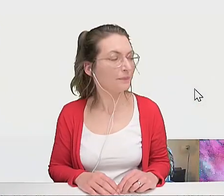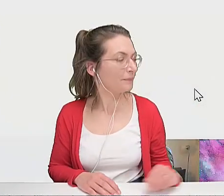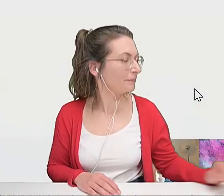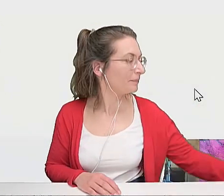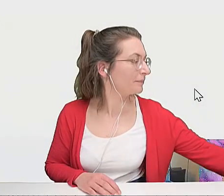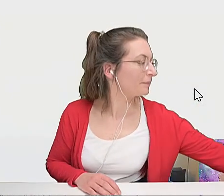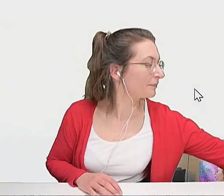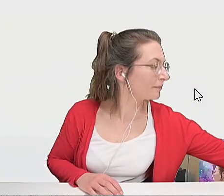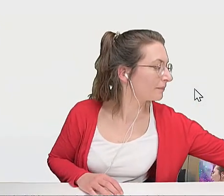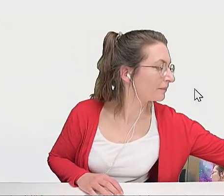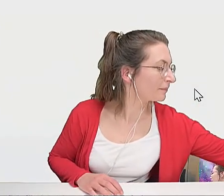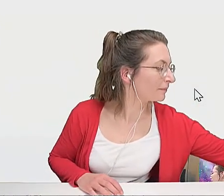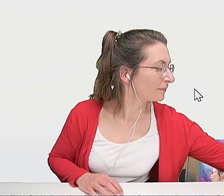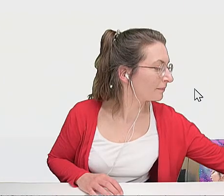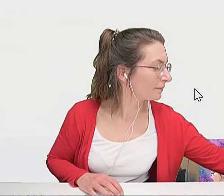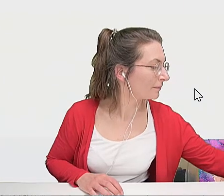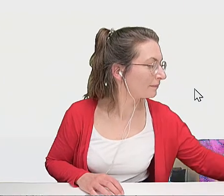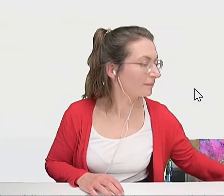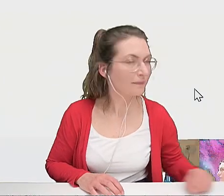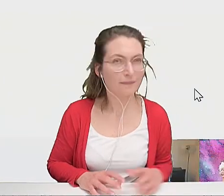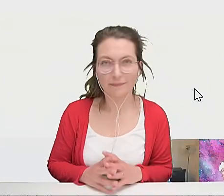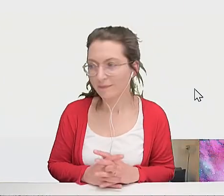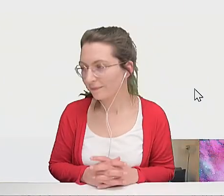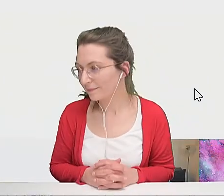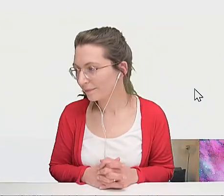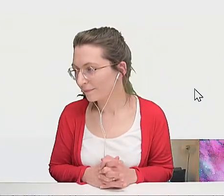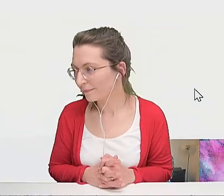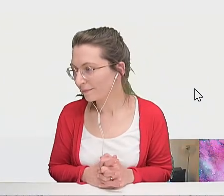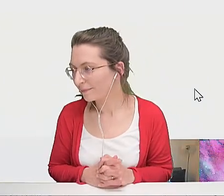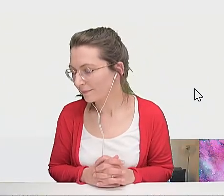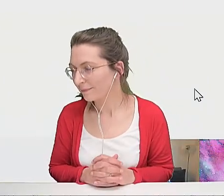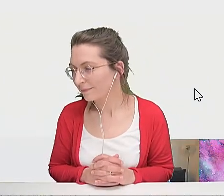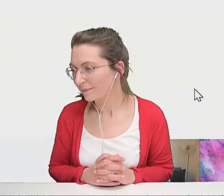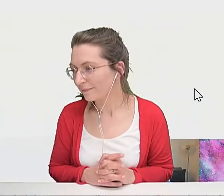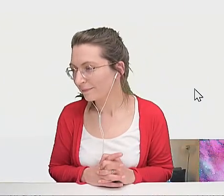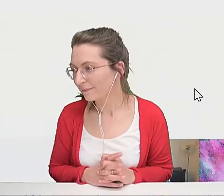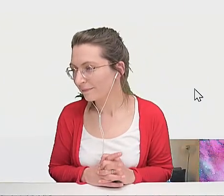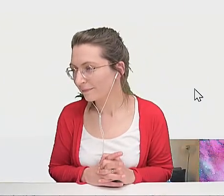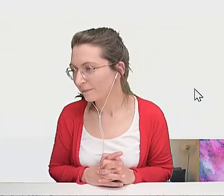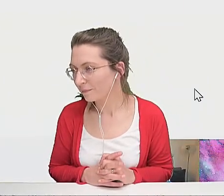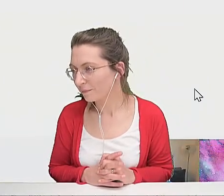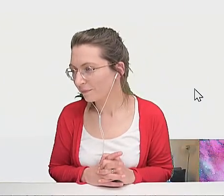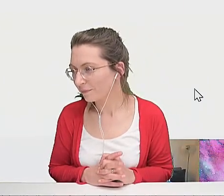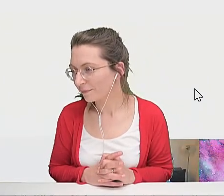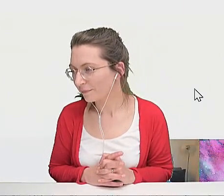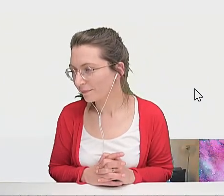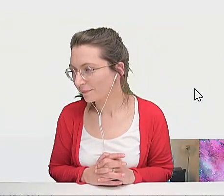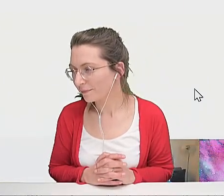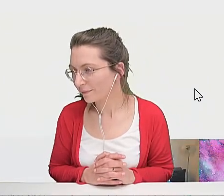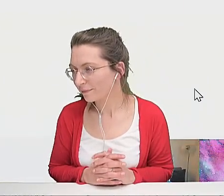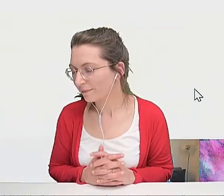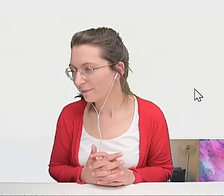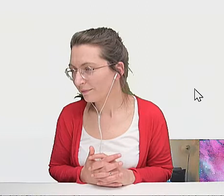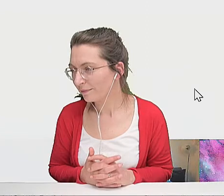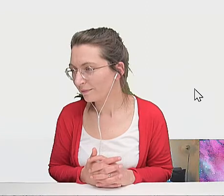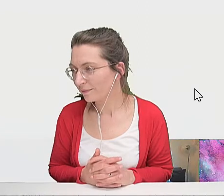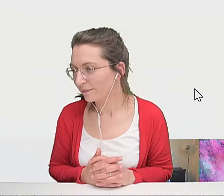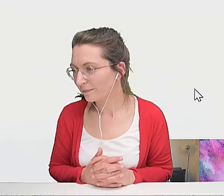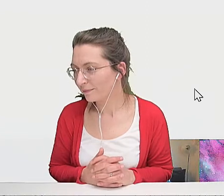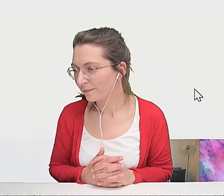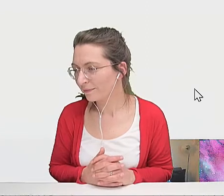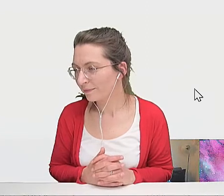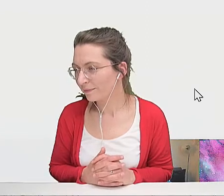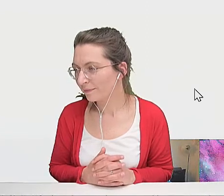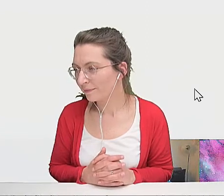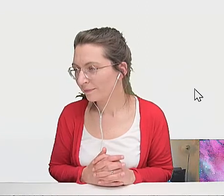teilweise gibt es Grundschüler, die das unbedingt machen wollen und sich nicht davon abbringen lassen, da mit diesen Aufgaben herumzuspielen. Aber